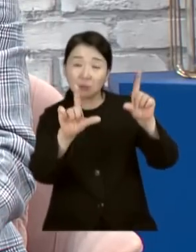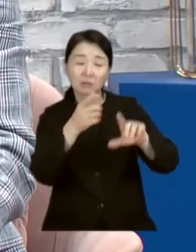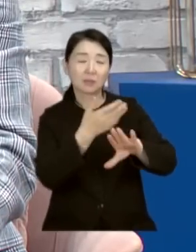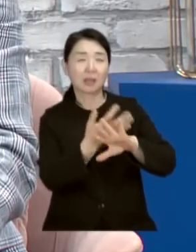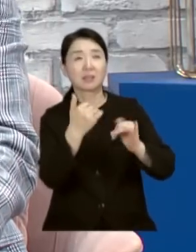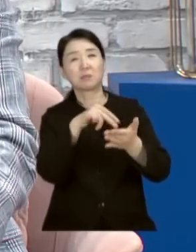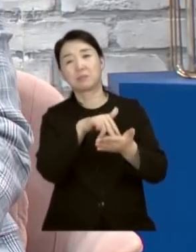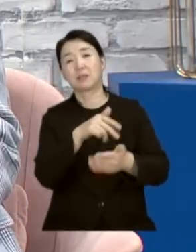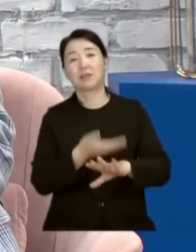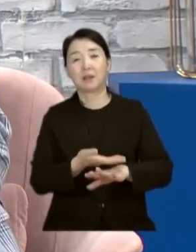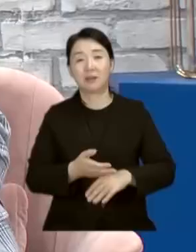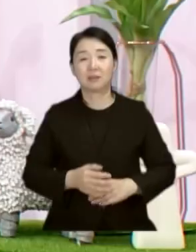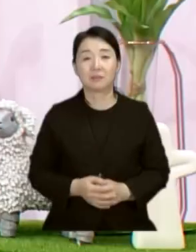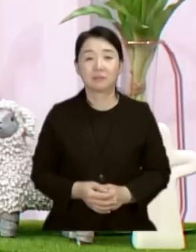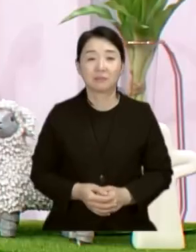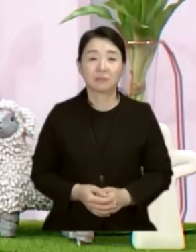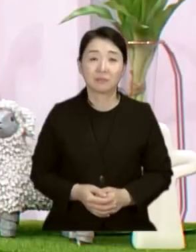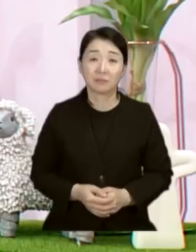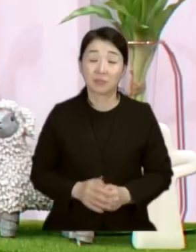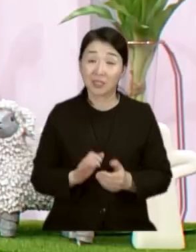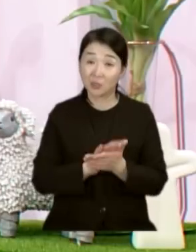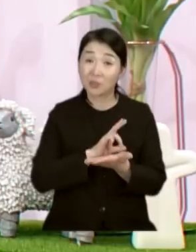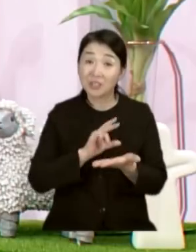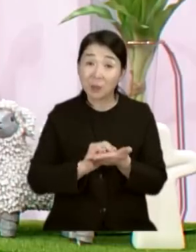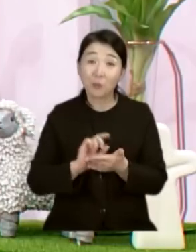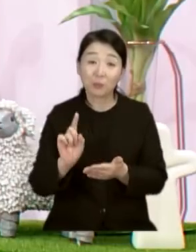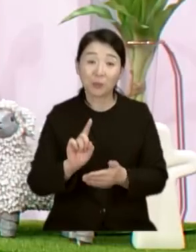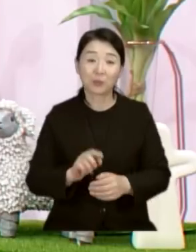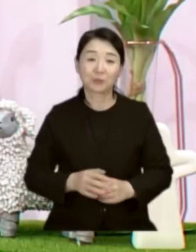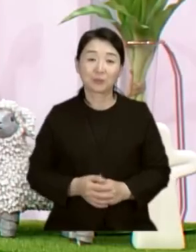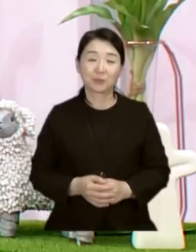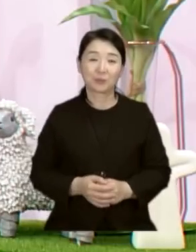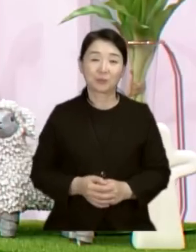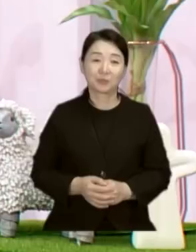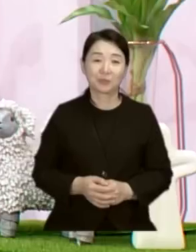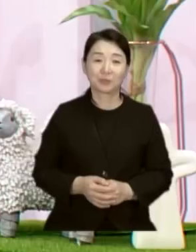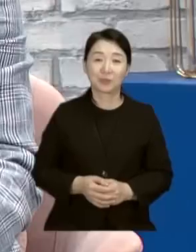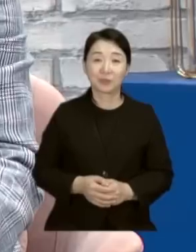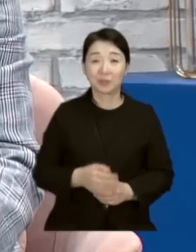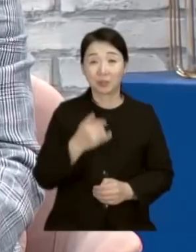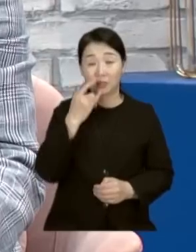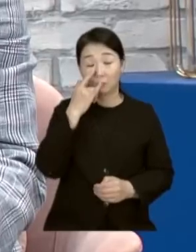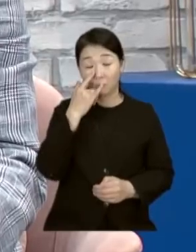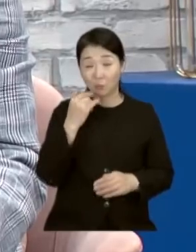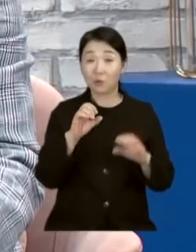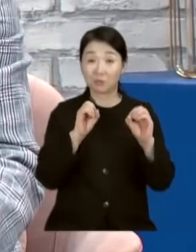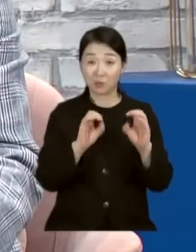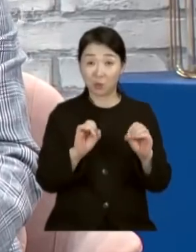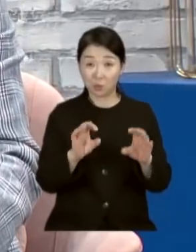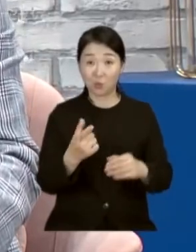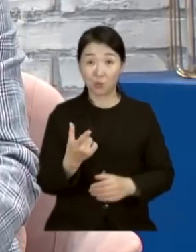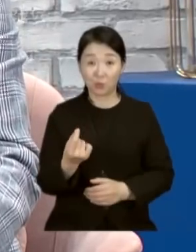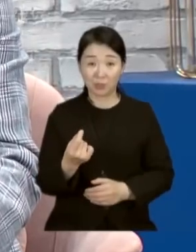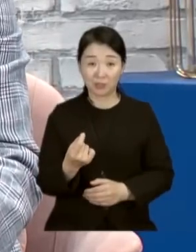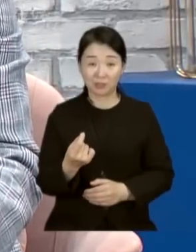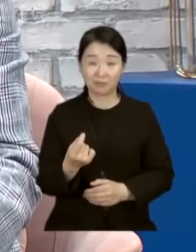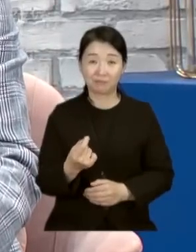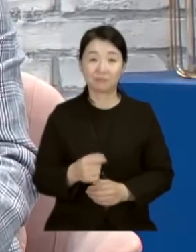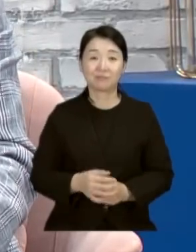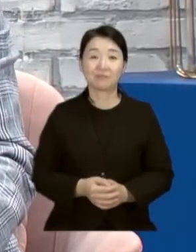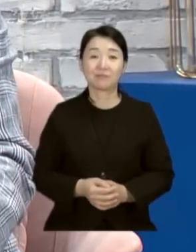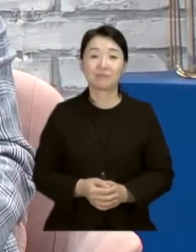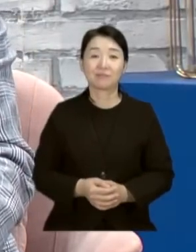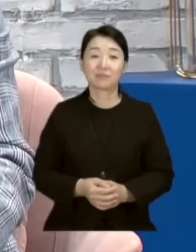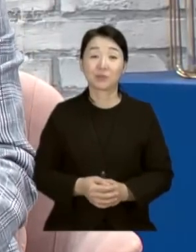시선이 남들과는 네. 다를 테니까. 그럼 집사님 이제 기도 제목 좀 여쭐 텐데 아까 들었어요. 부모님 전도. 네, 부모님 전도. 그